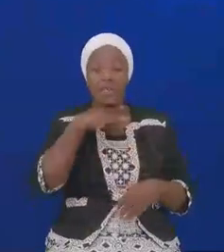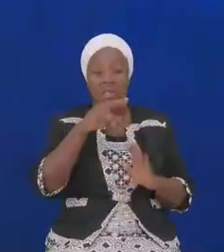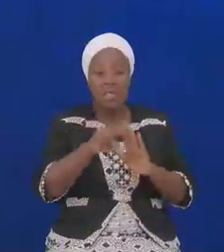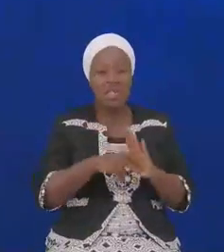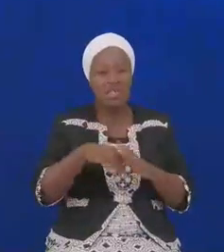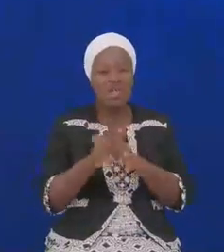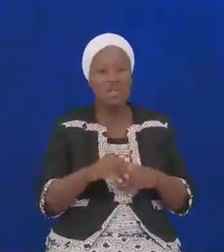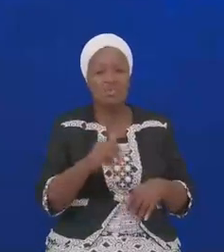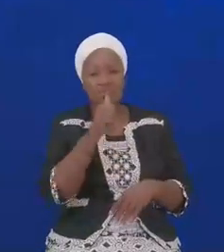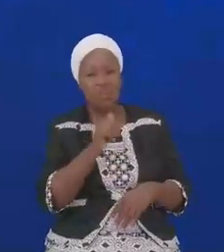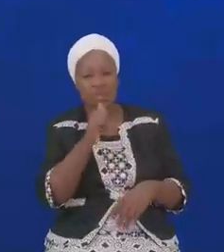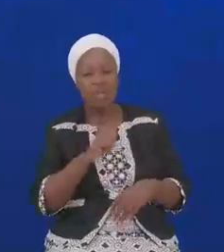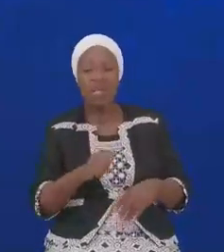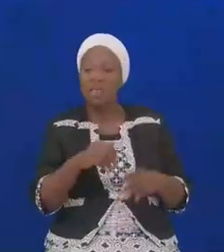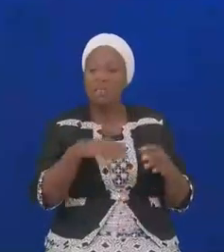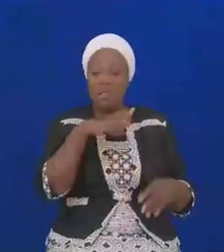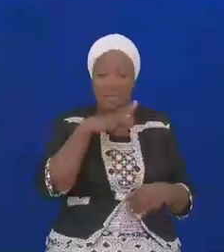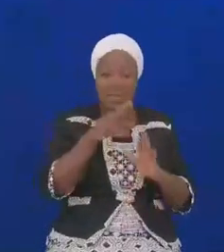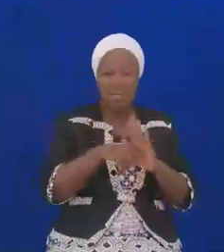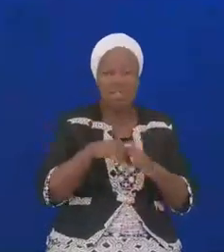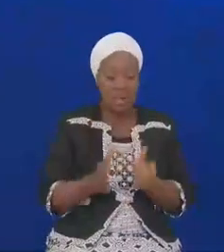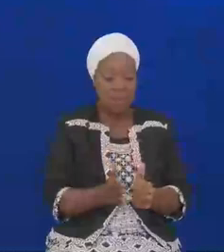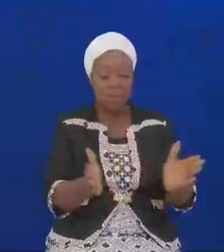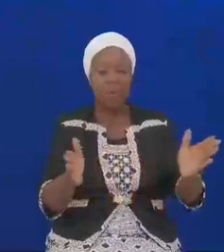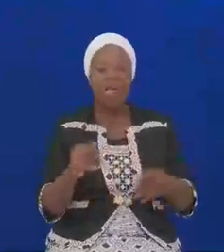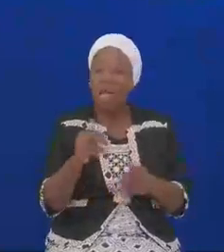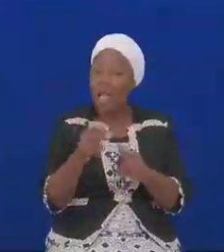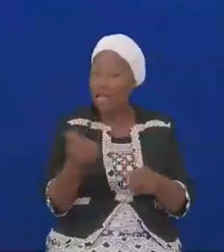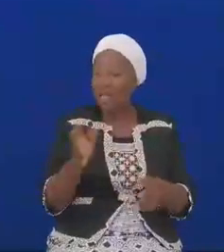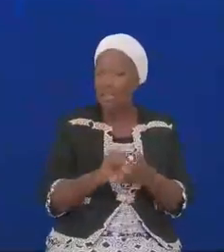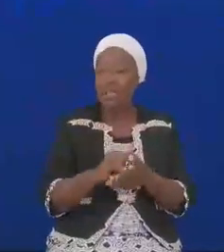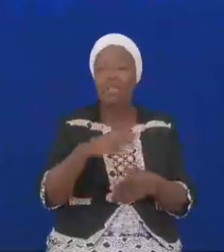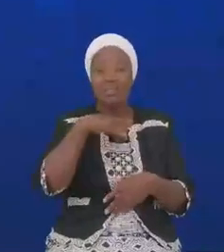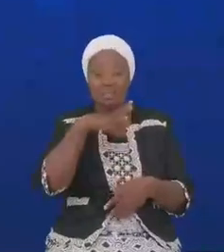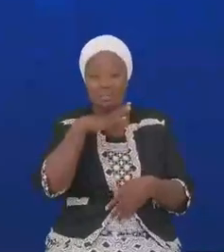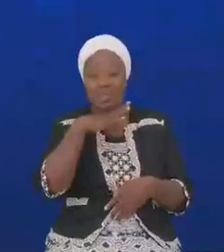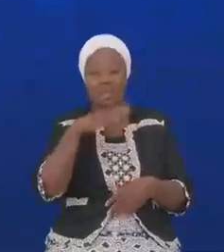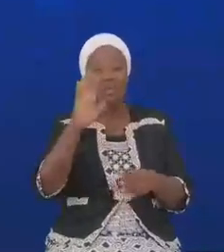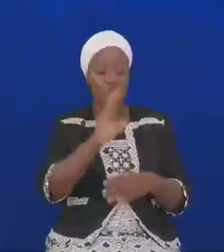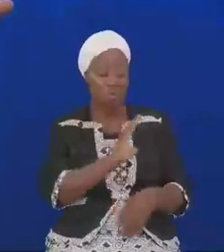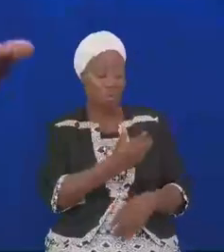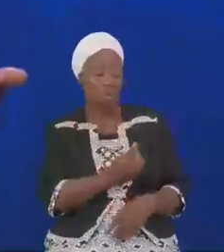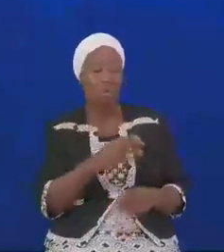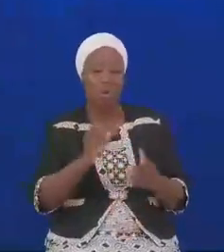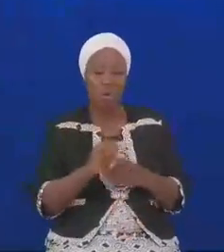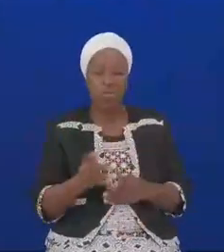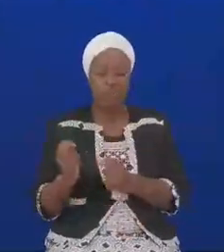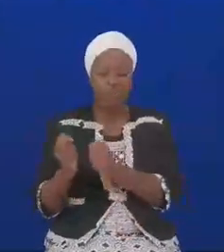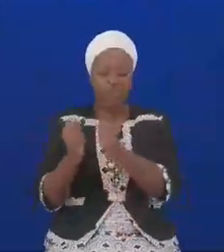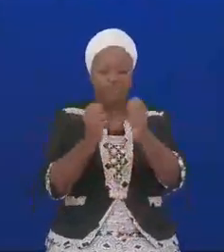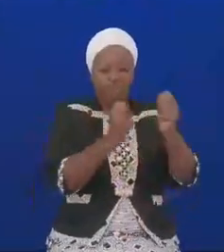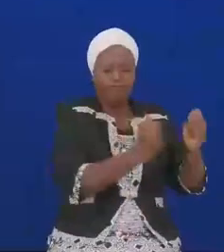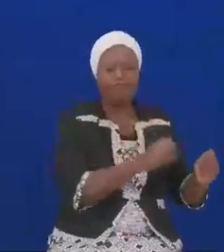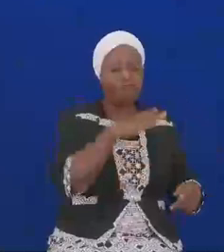dans le secret, la souillure en public. Tout ce qui souille ton âme, ou bien transfère